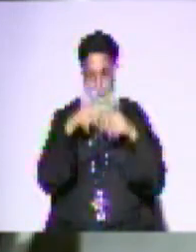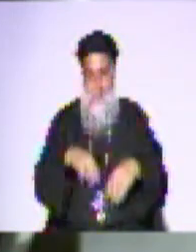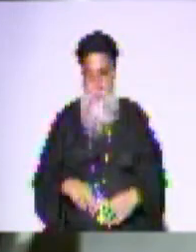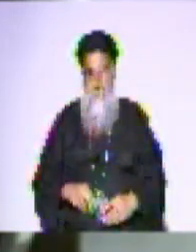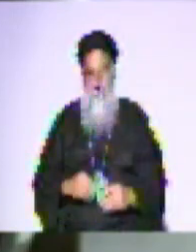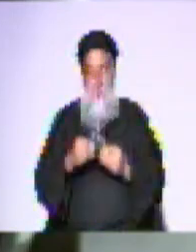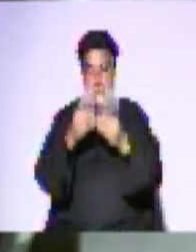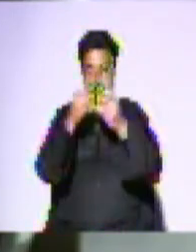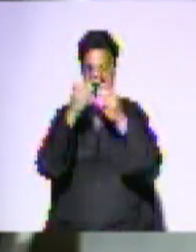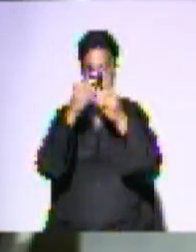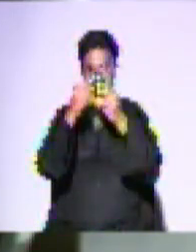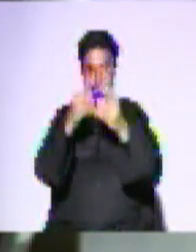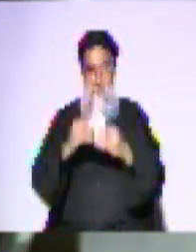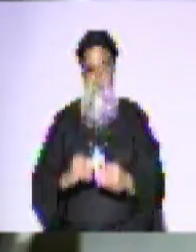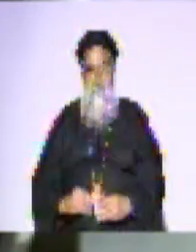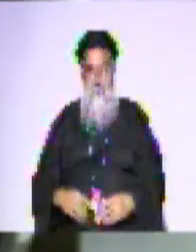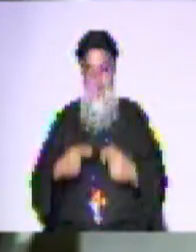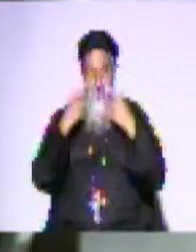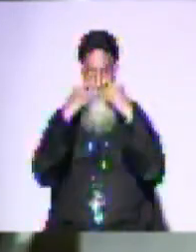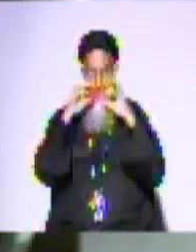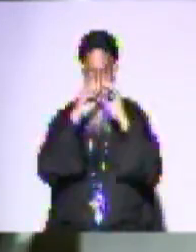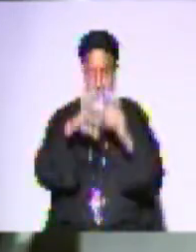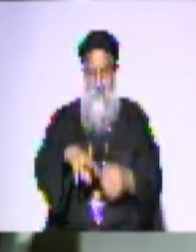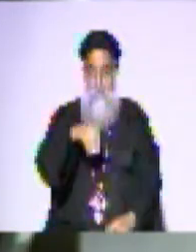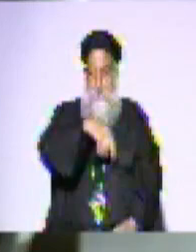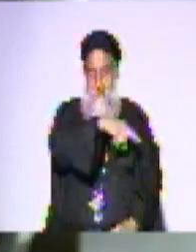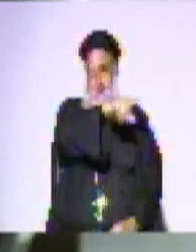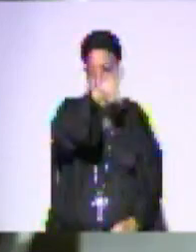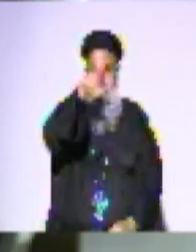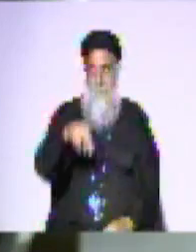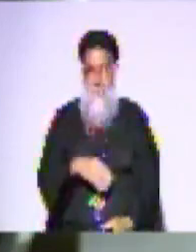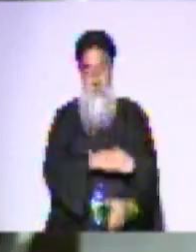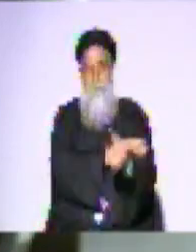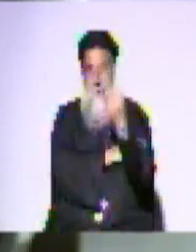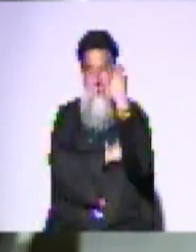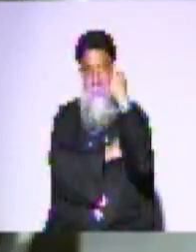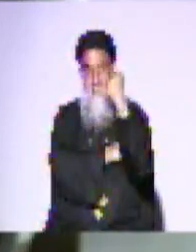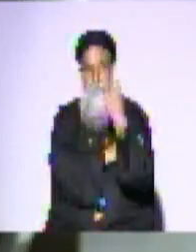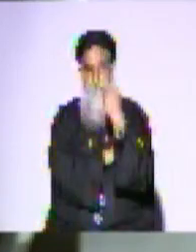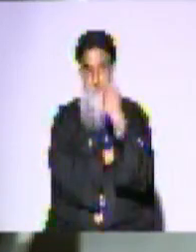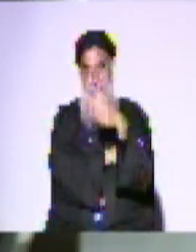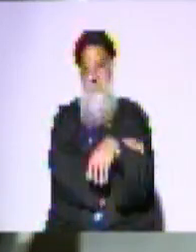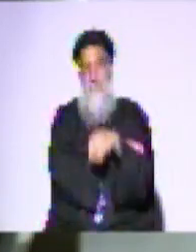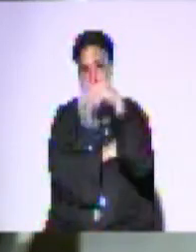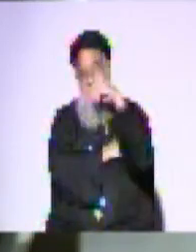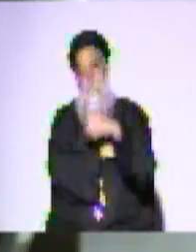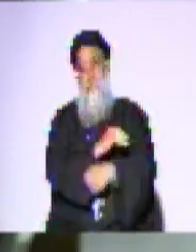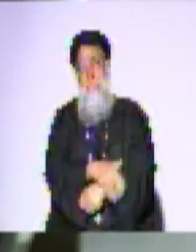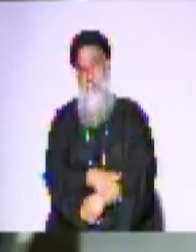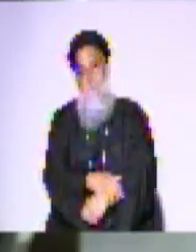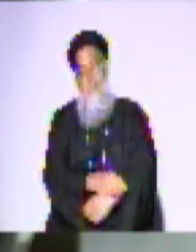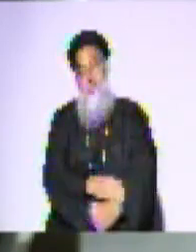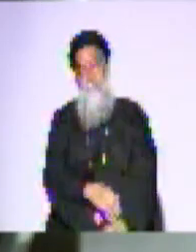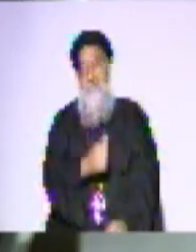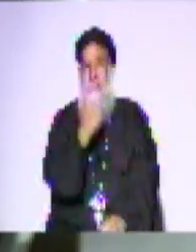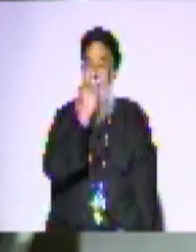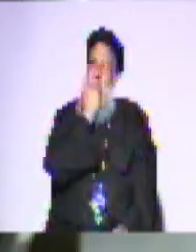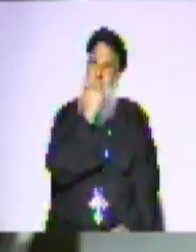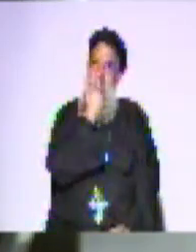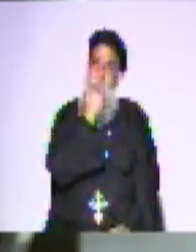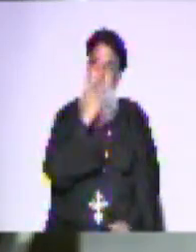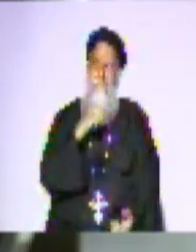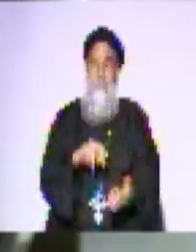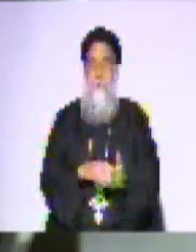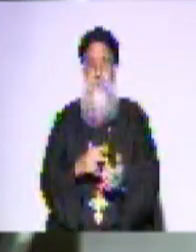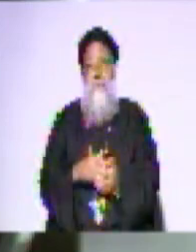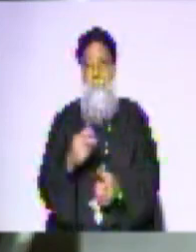أن الخلاص أقوى من الخطية. في ناس بقى بيفتكروا أنه مدام غلط يبقى الخطية